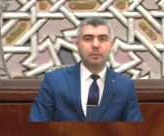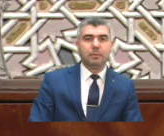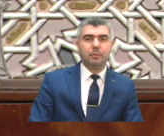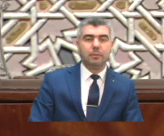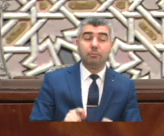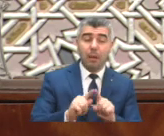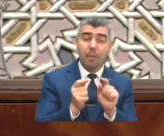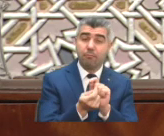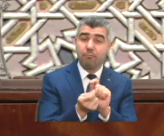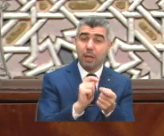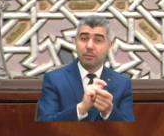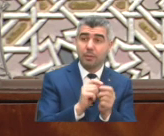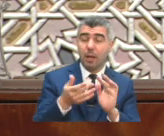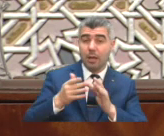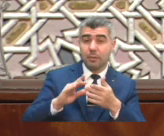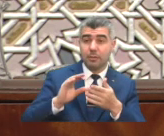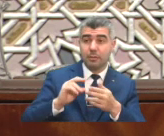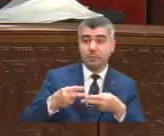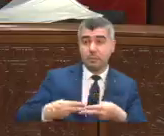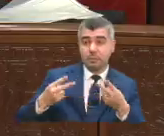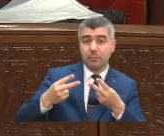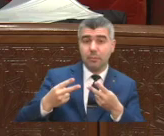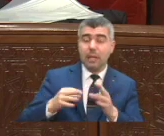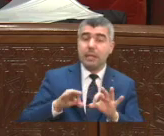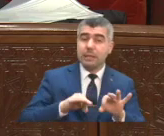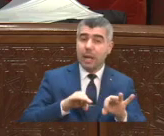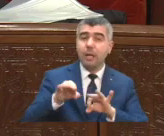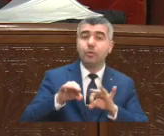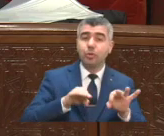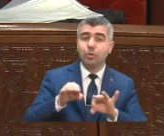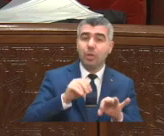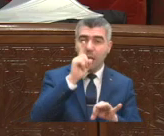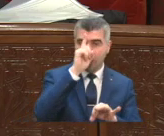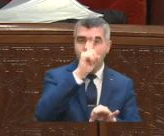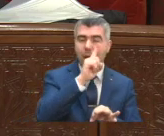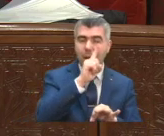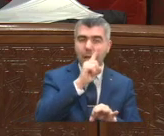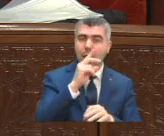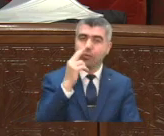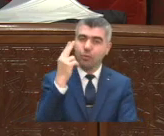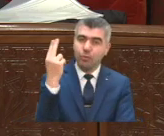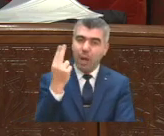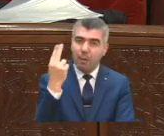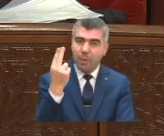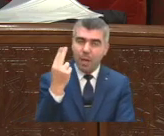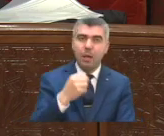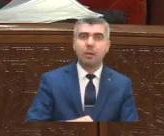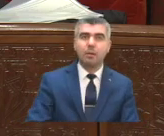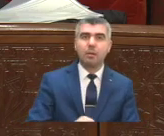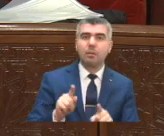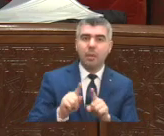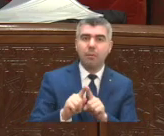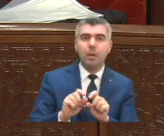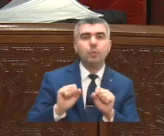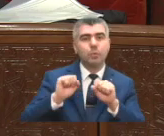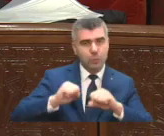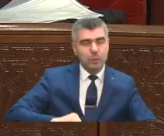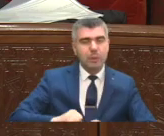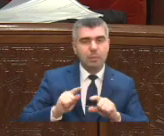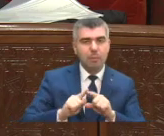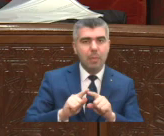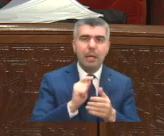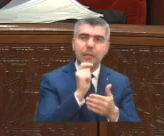التحول الرقمي جاي في الاستراتيجية الكبيرة ديال التعليم العالي، لا من حيث التجاوب مع